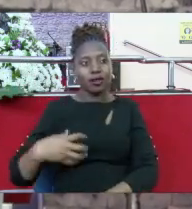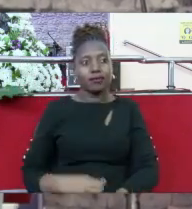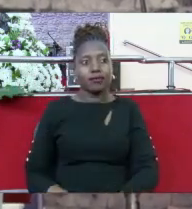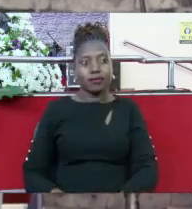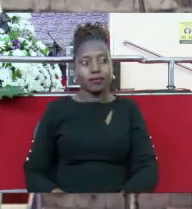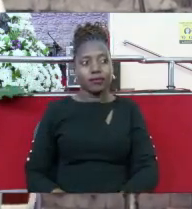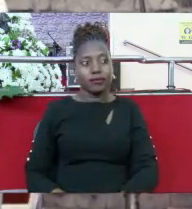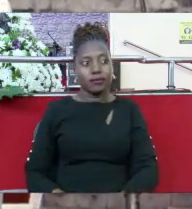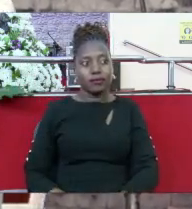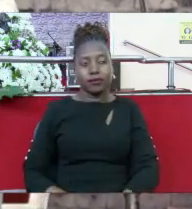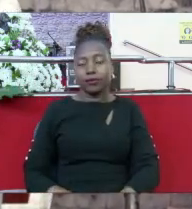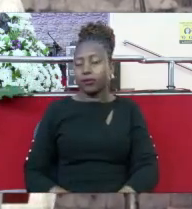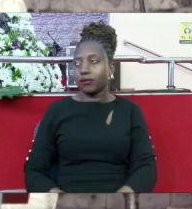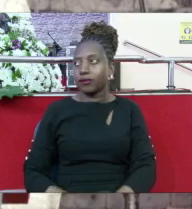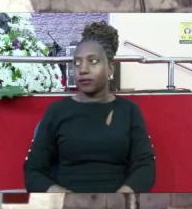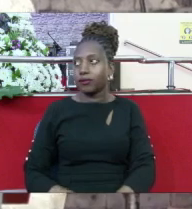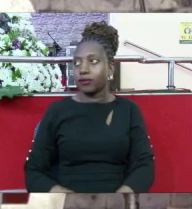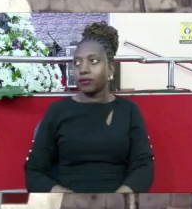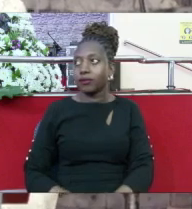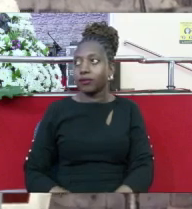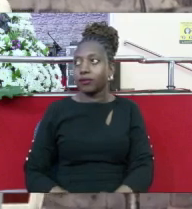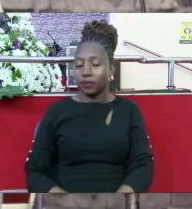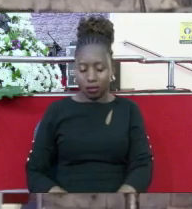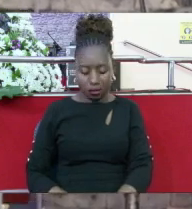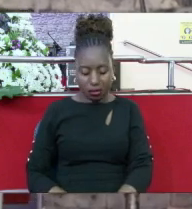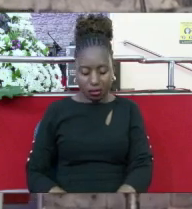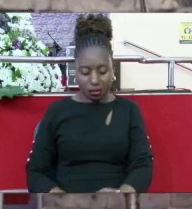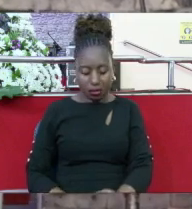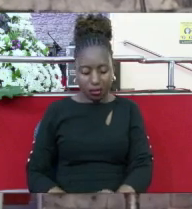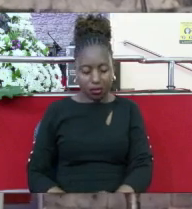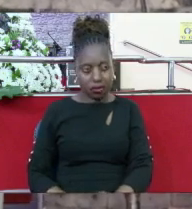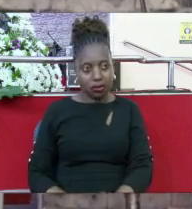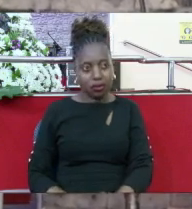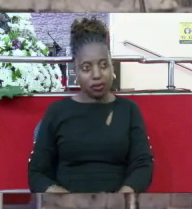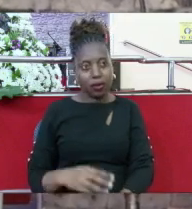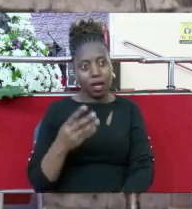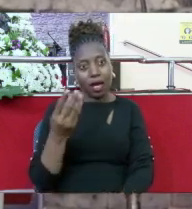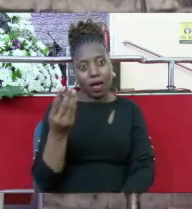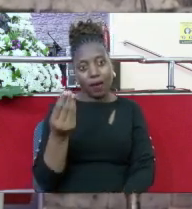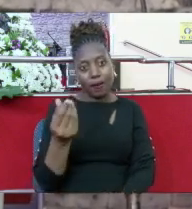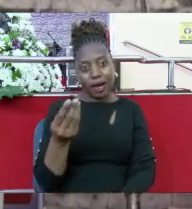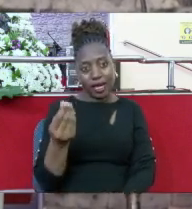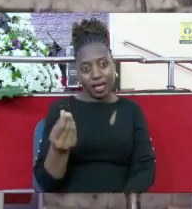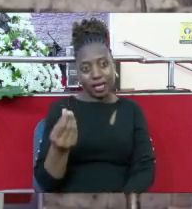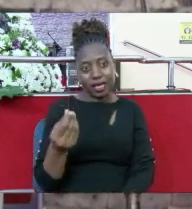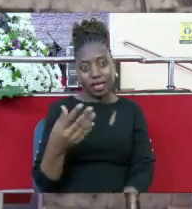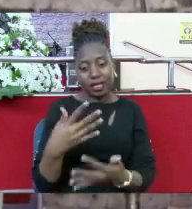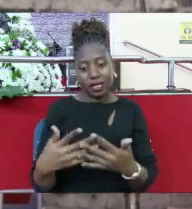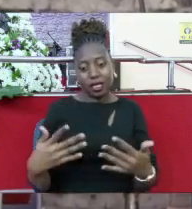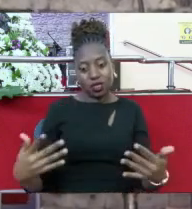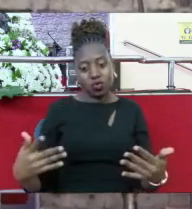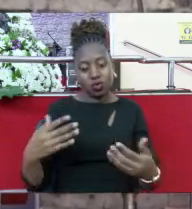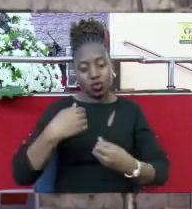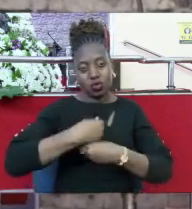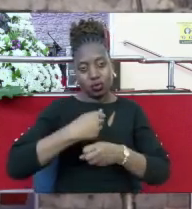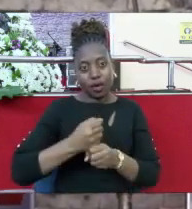na kutengeneza mali na utajiri. And money is just a tool for making wealth. It is not